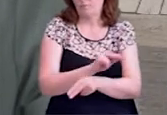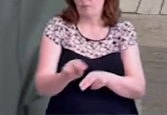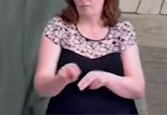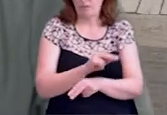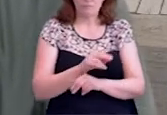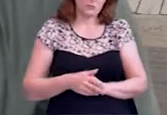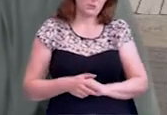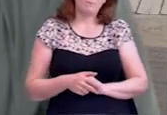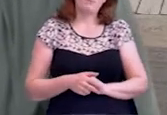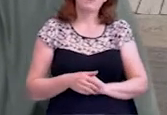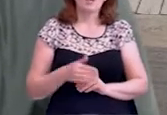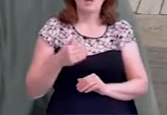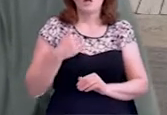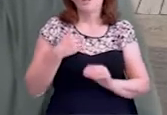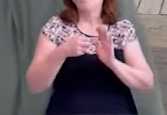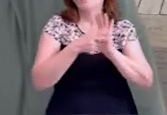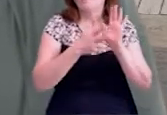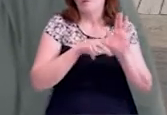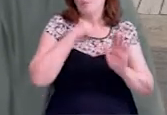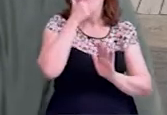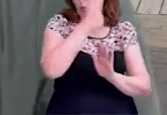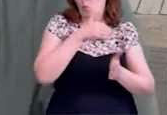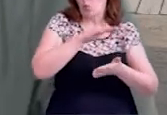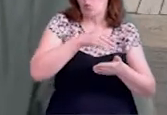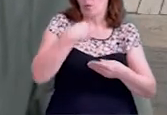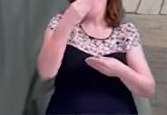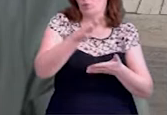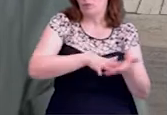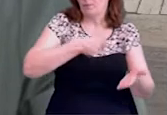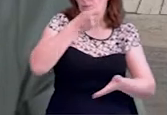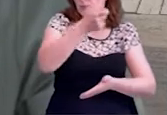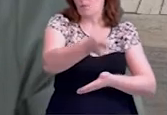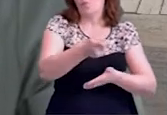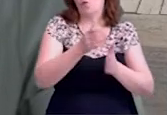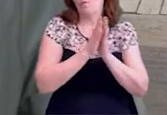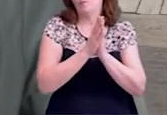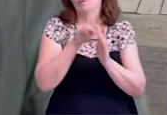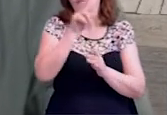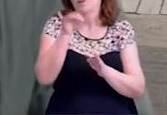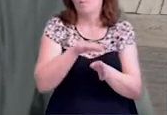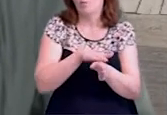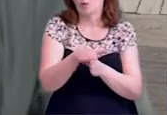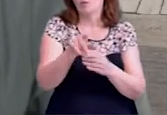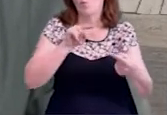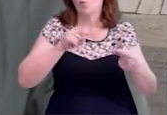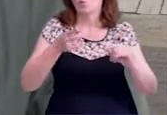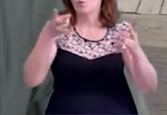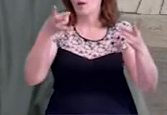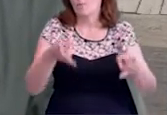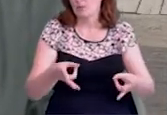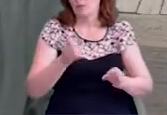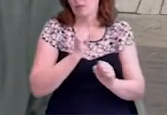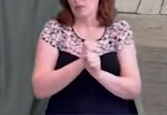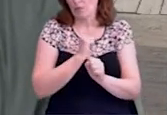році ми подали, значить, замовлення щодо виконання протиаварійних робіт на